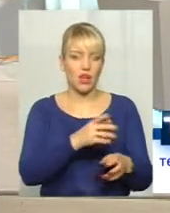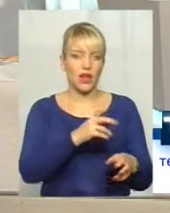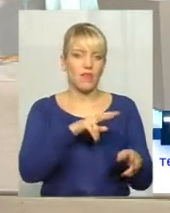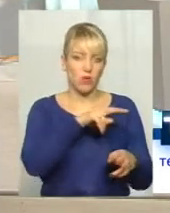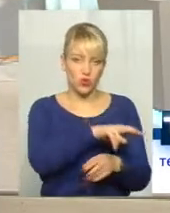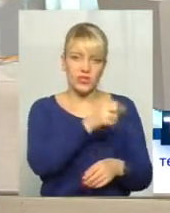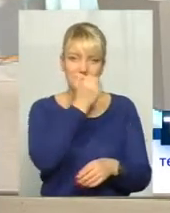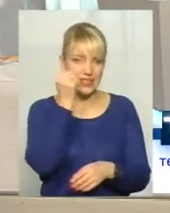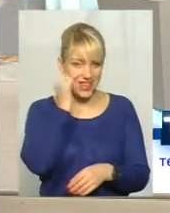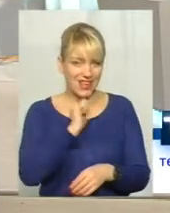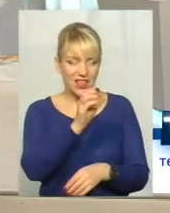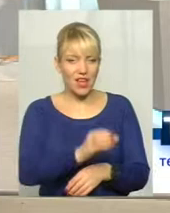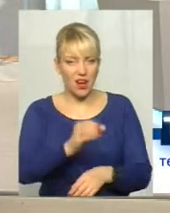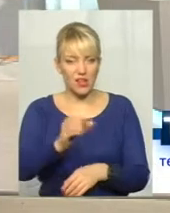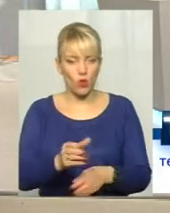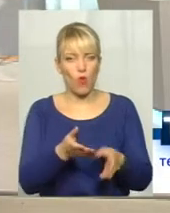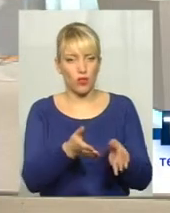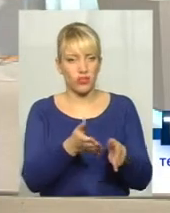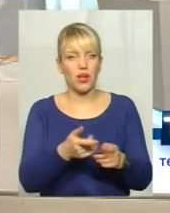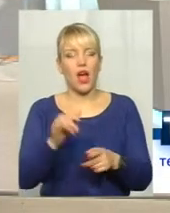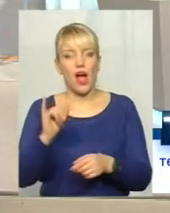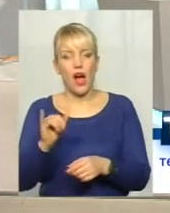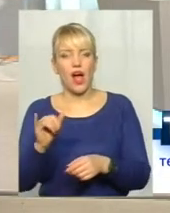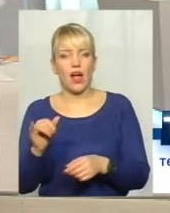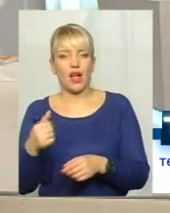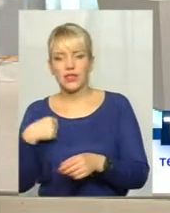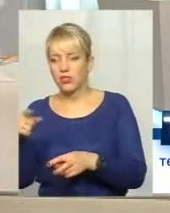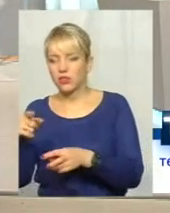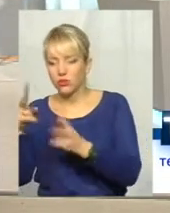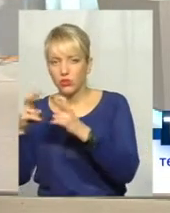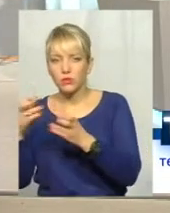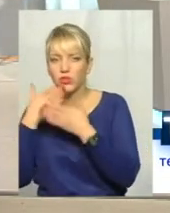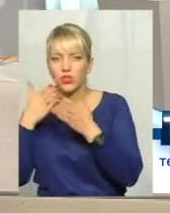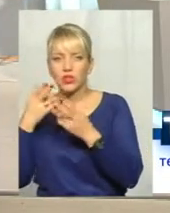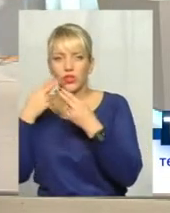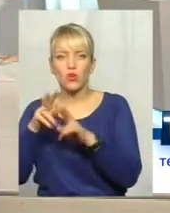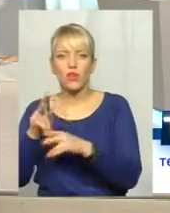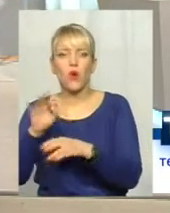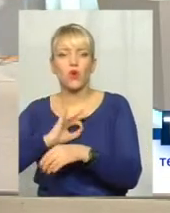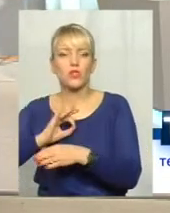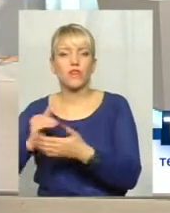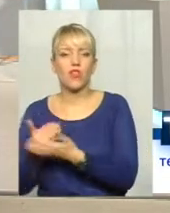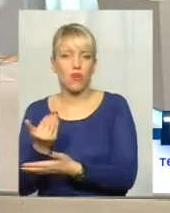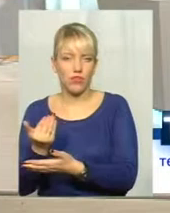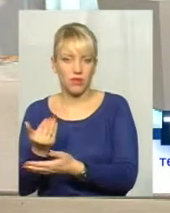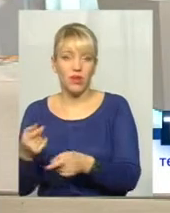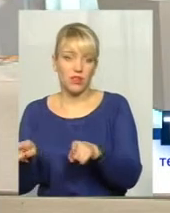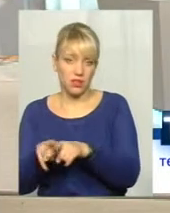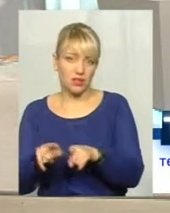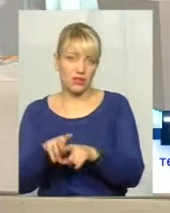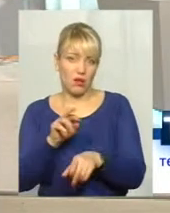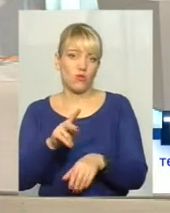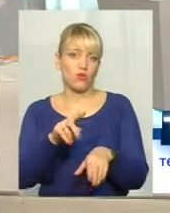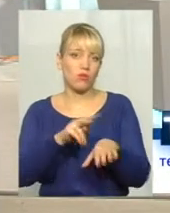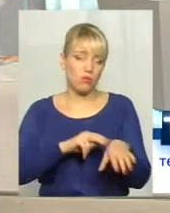новому і намагаєтесь його запустити. Оце щось дуже схоже. Це так, якщо на простих прикладах пояснити, що таке НАБУ і навіщо нові органи, навіщо їх аж